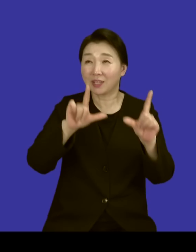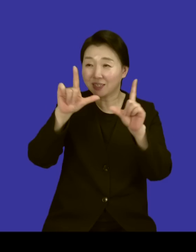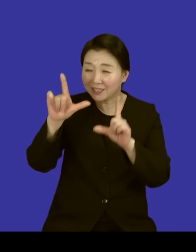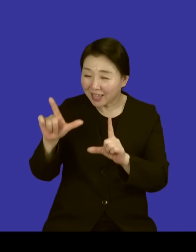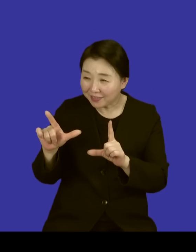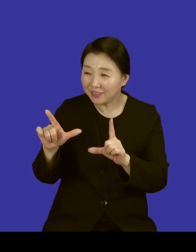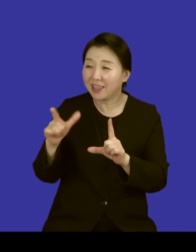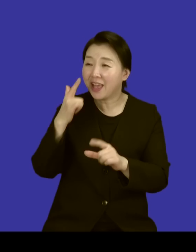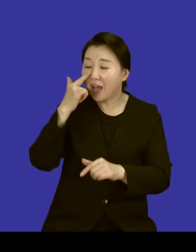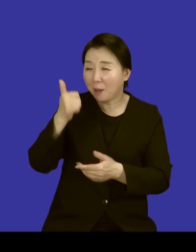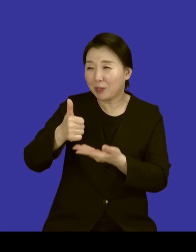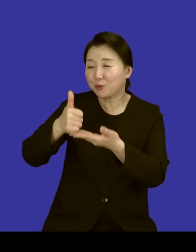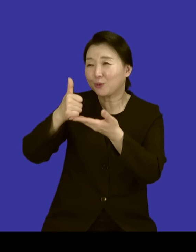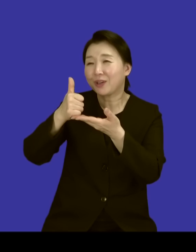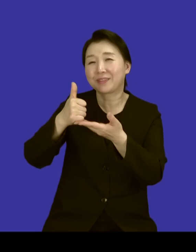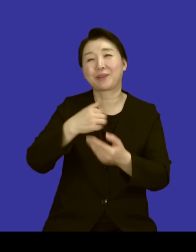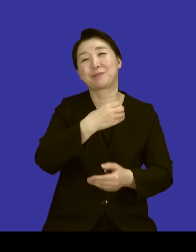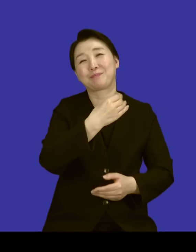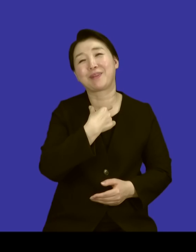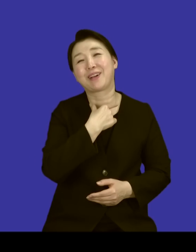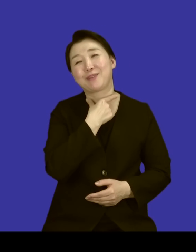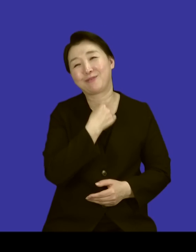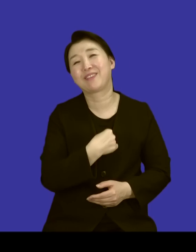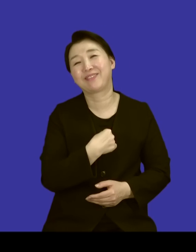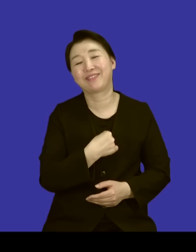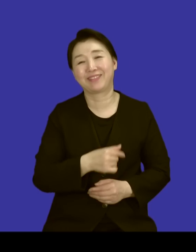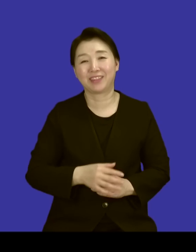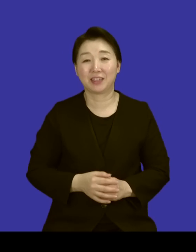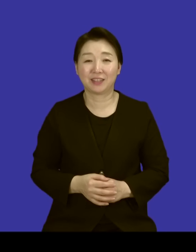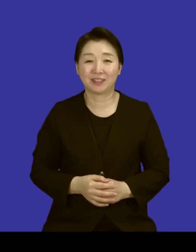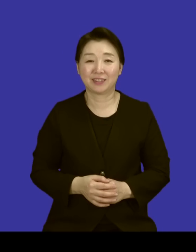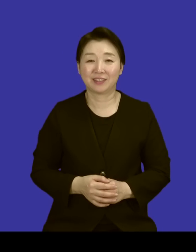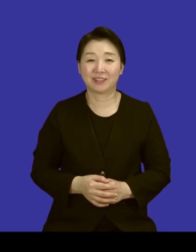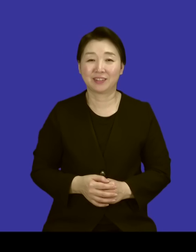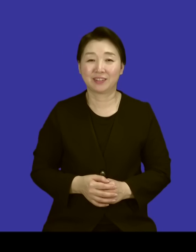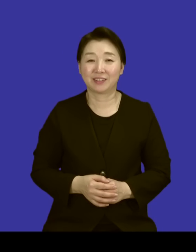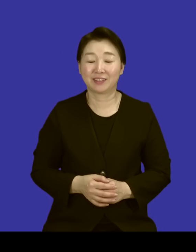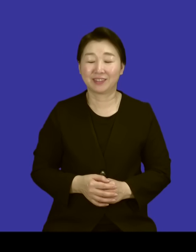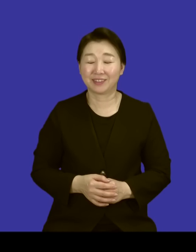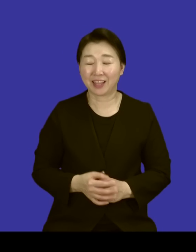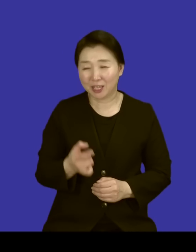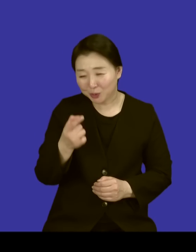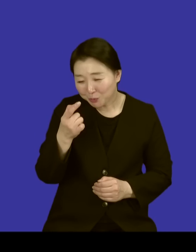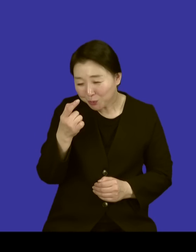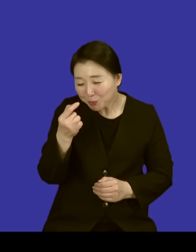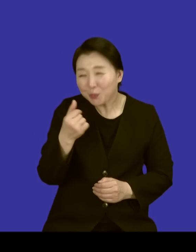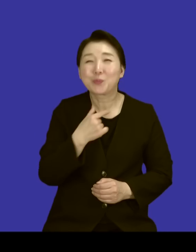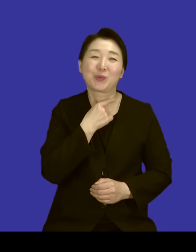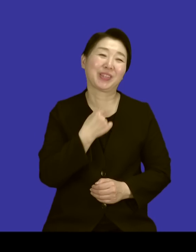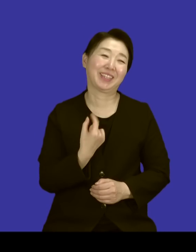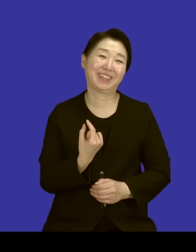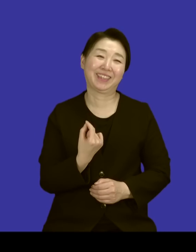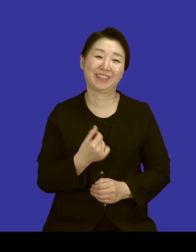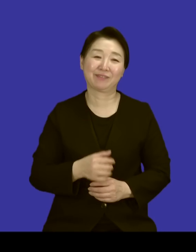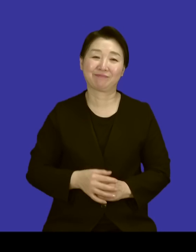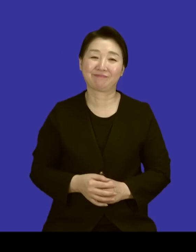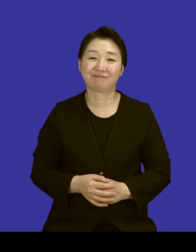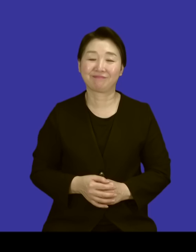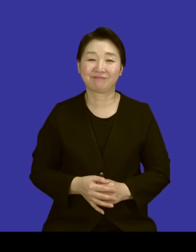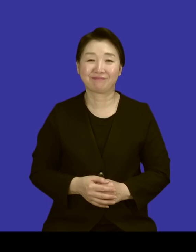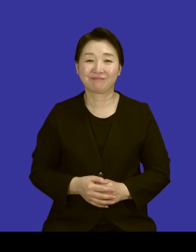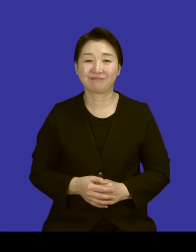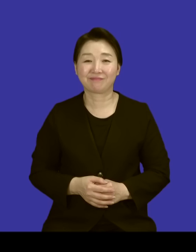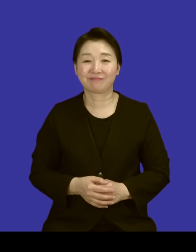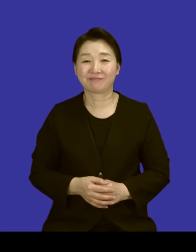존경한다. 그렇게 이야기해주면 좋겠다. 그게 제가 가지고 있는 작은 소망. 예. 예.